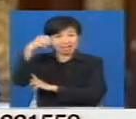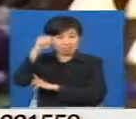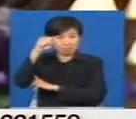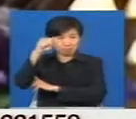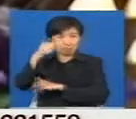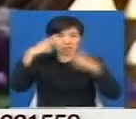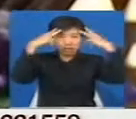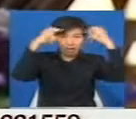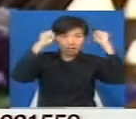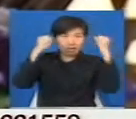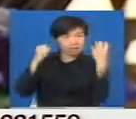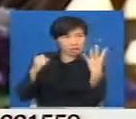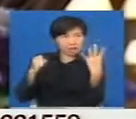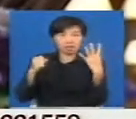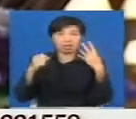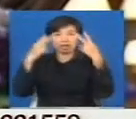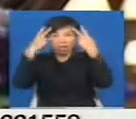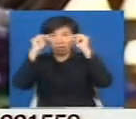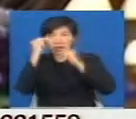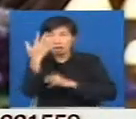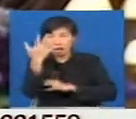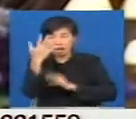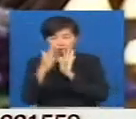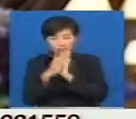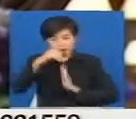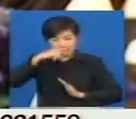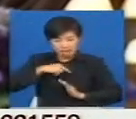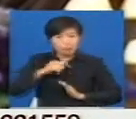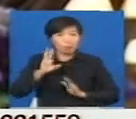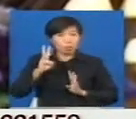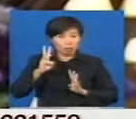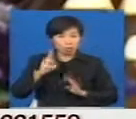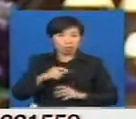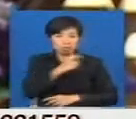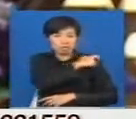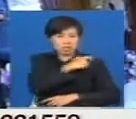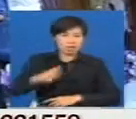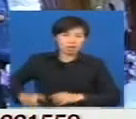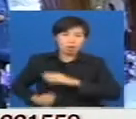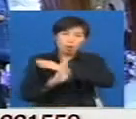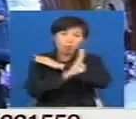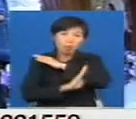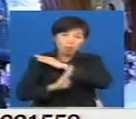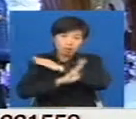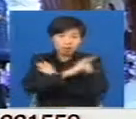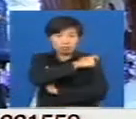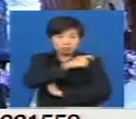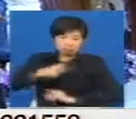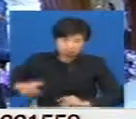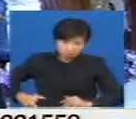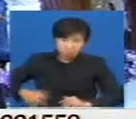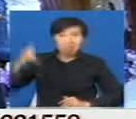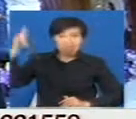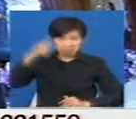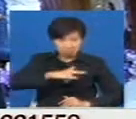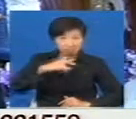ครับ 5นายกรัฐมนตรีรวมของเราเป็น6 ครับ นะครับแล้วก็มีกษัตริย์บรูไนเยรูซาเล็มนะครับท่านก็มาด้ว